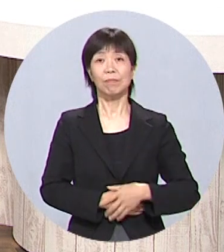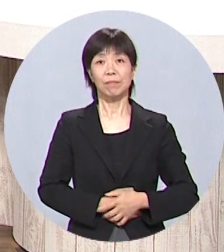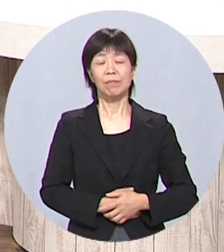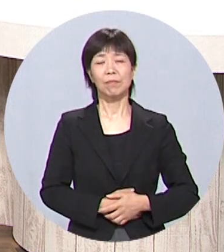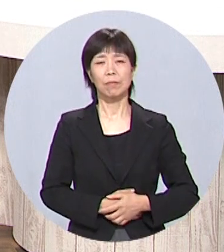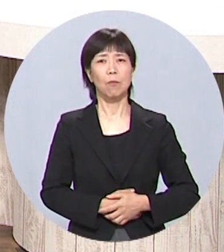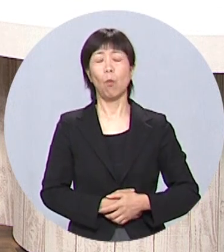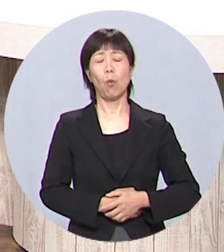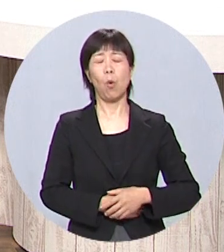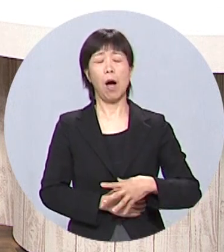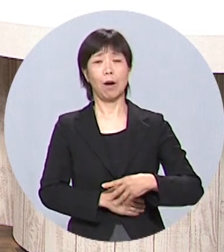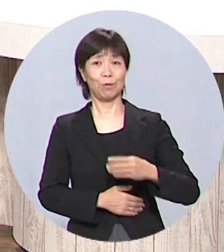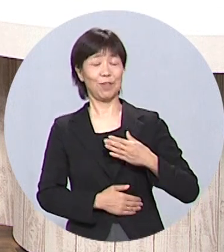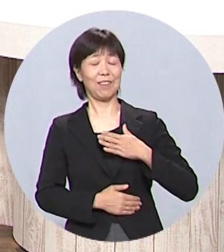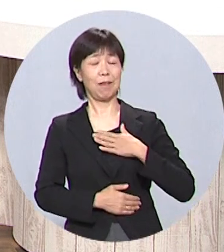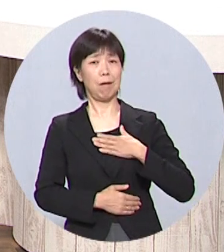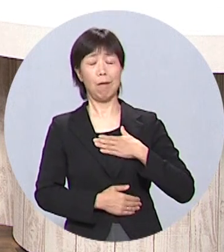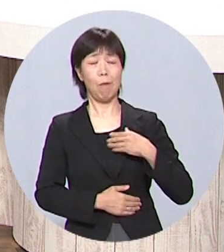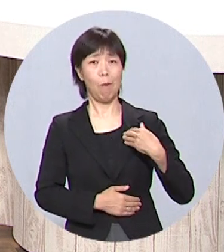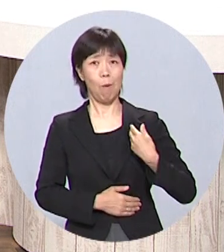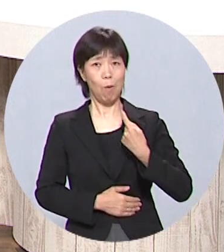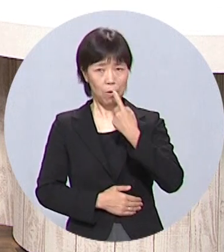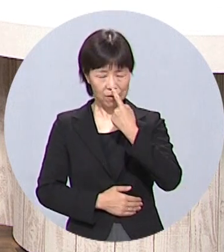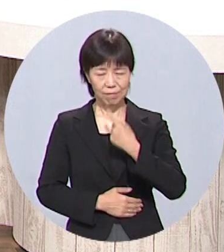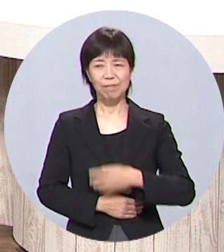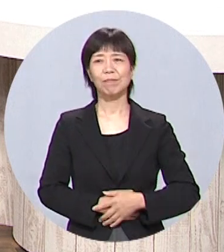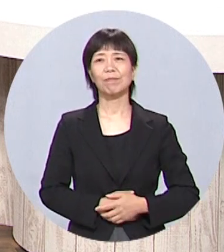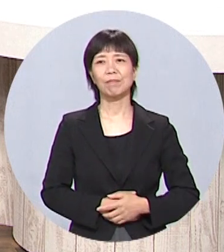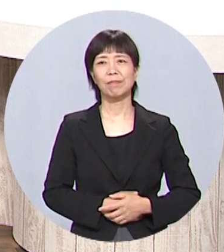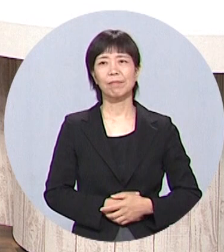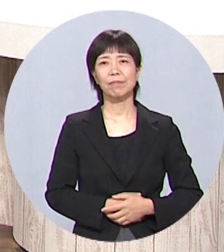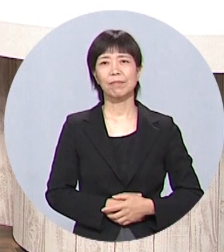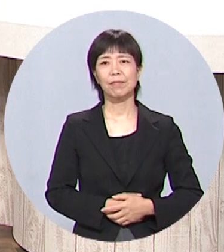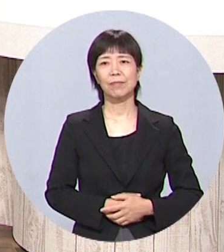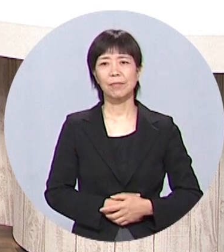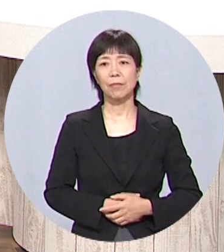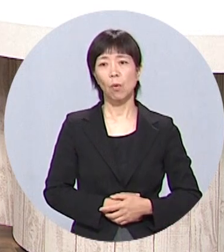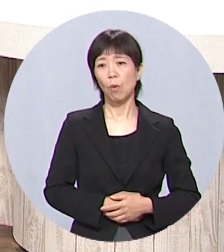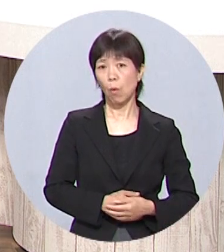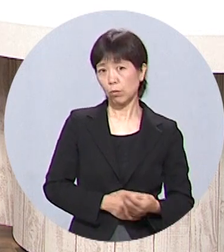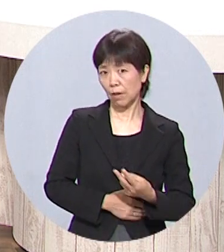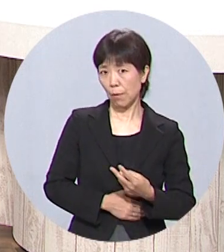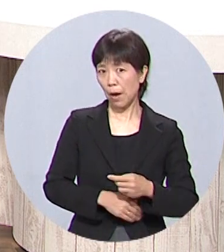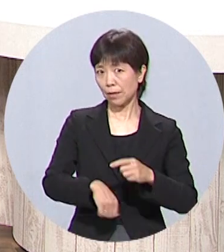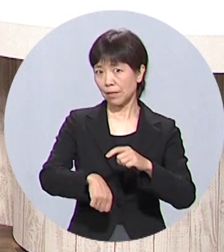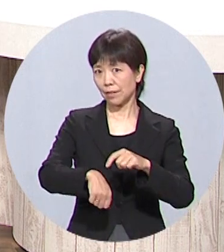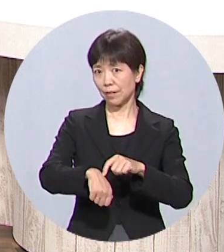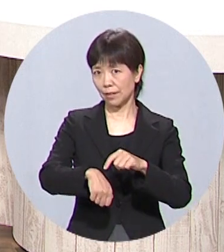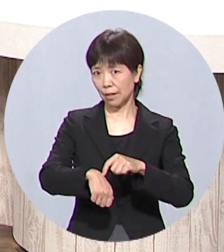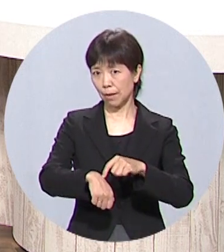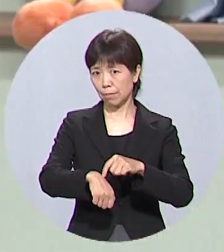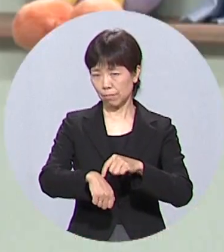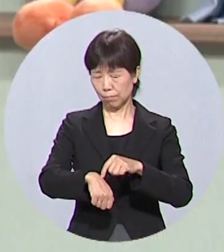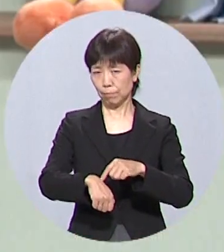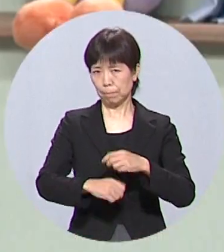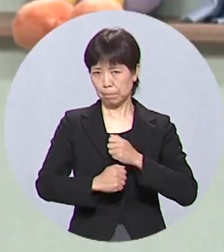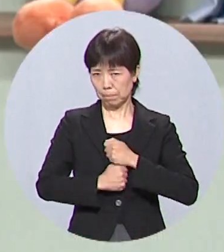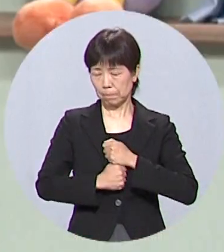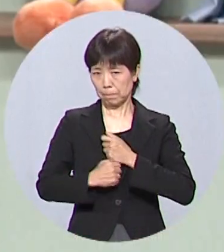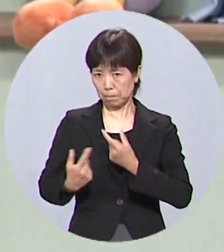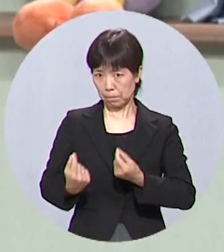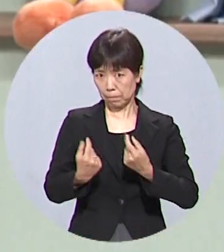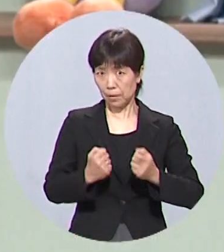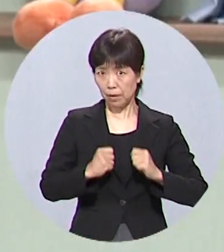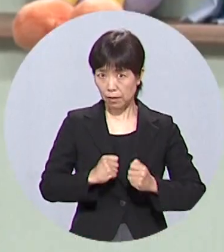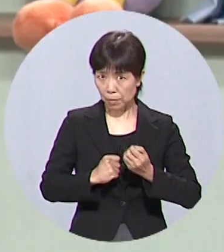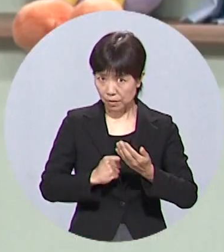ね、初めて聞きましたね、う ん、時の記念日なんですけれども、うん、お二人は時間大切にされてますか？ はい、はい、私はしてます